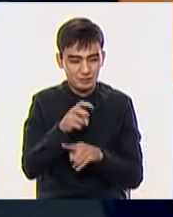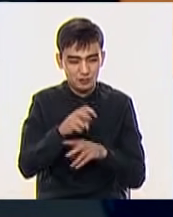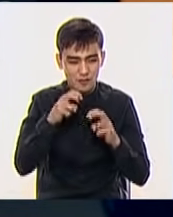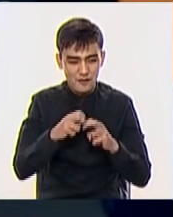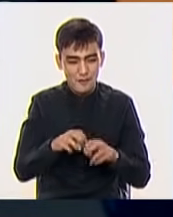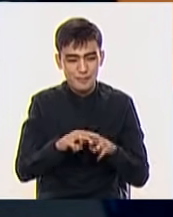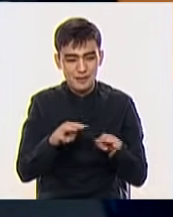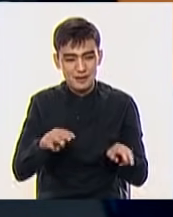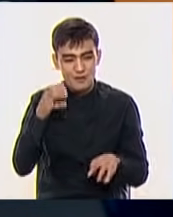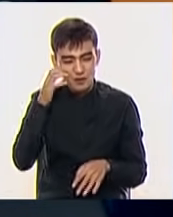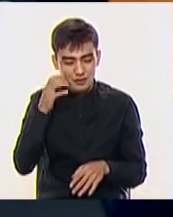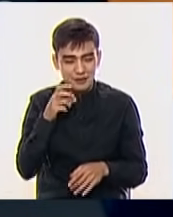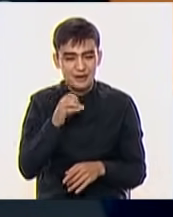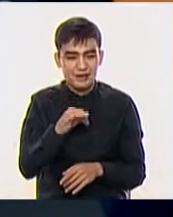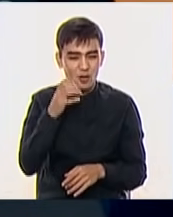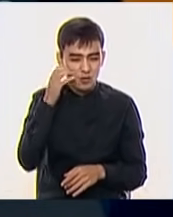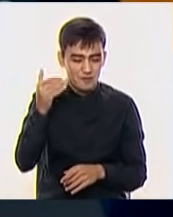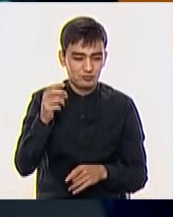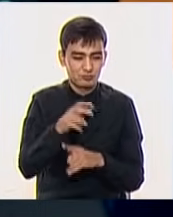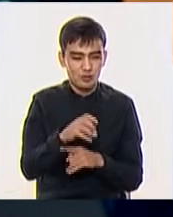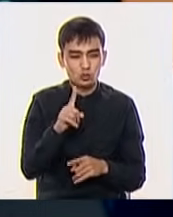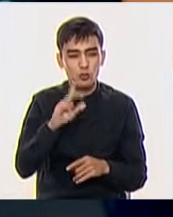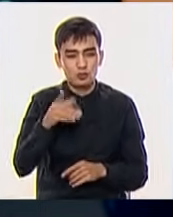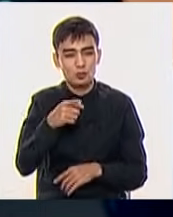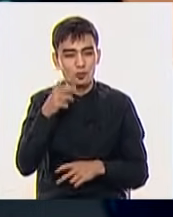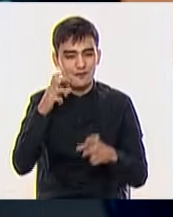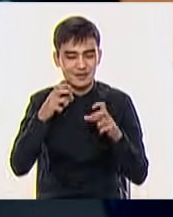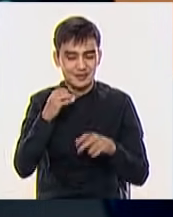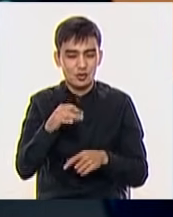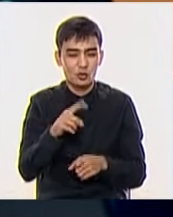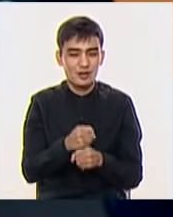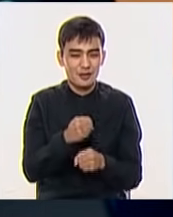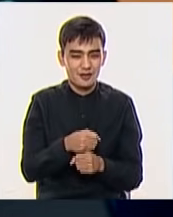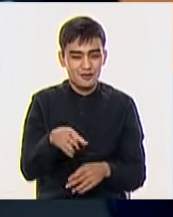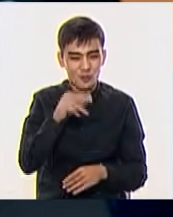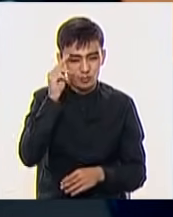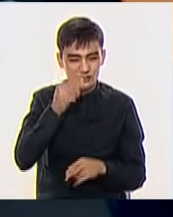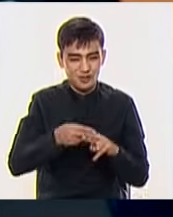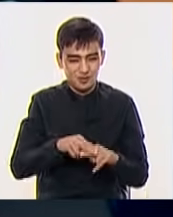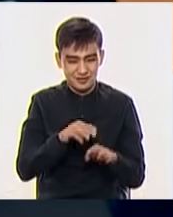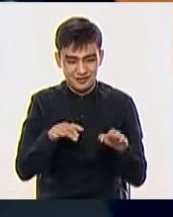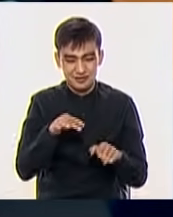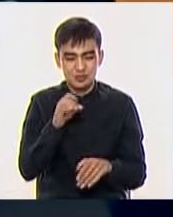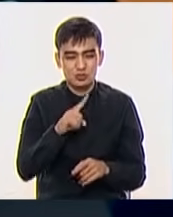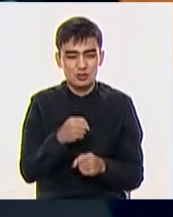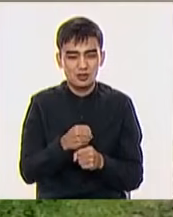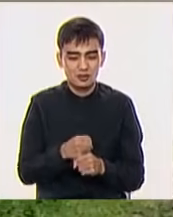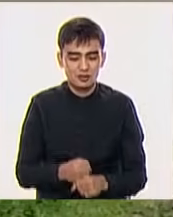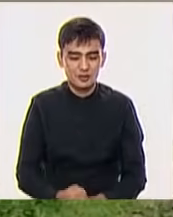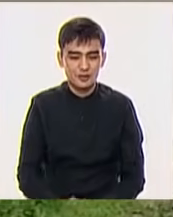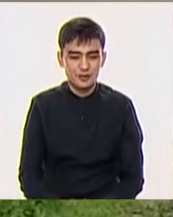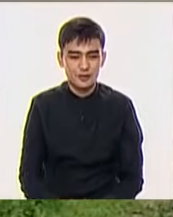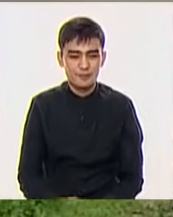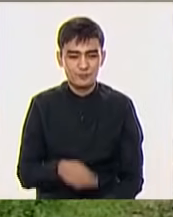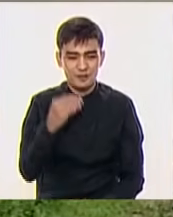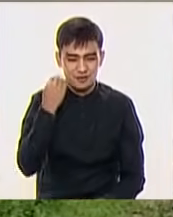Министерством образования и науки. Что будет с университетом и что делать студентам, расскажет Жанна Тайтенова.